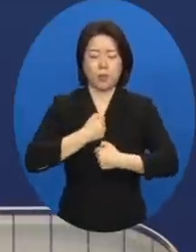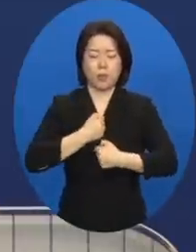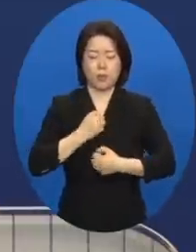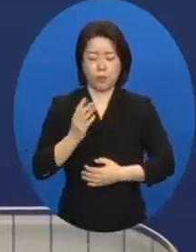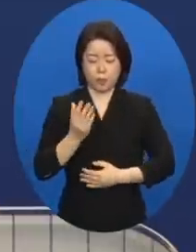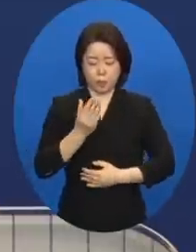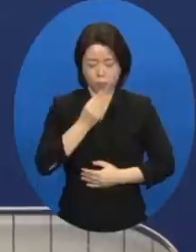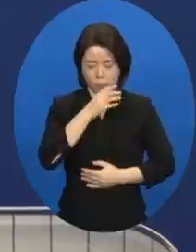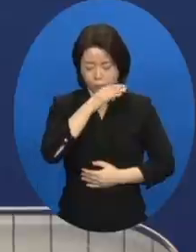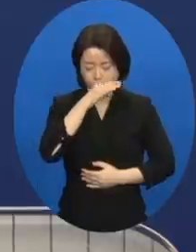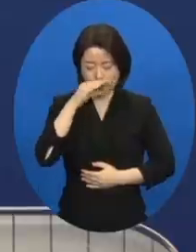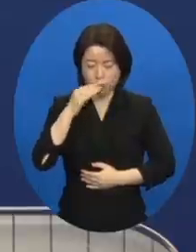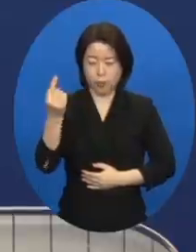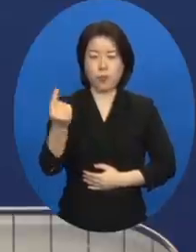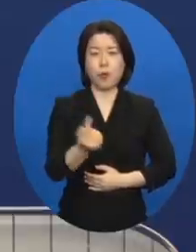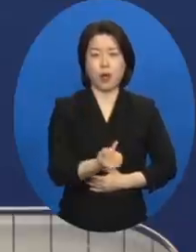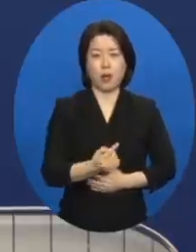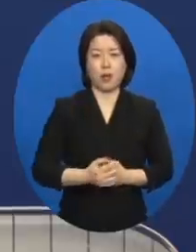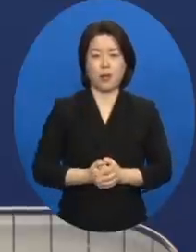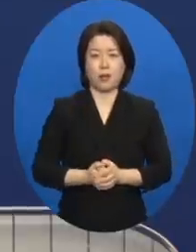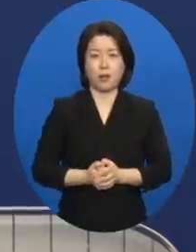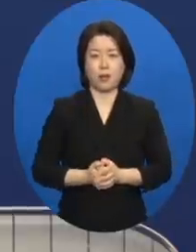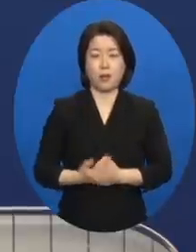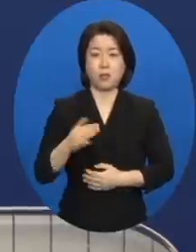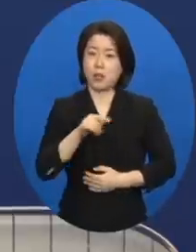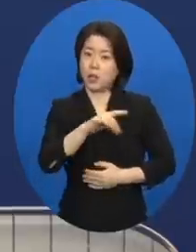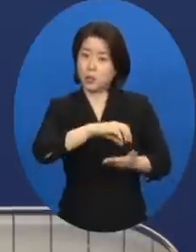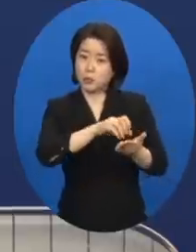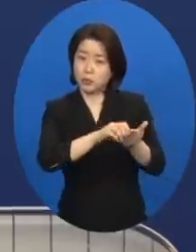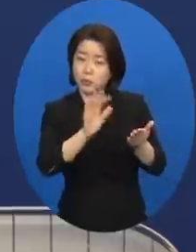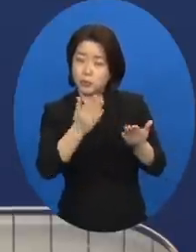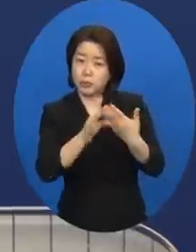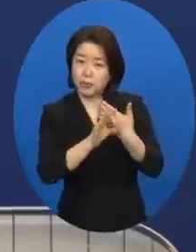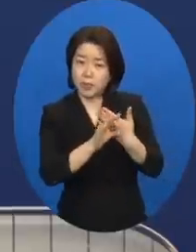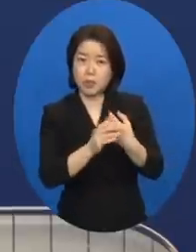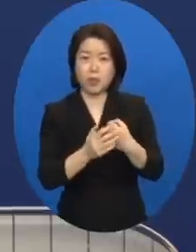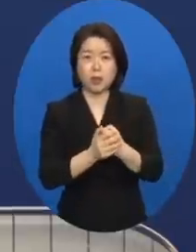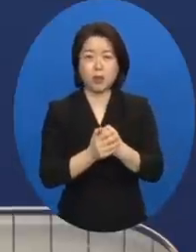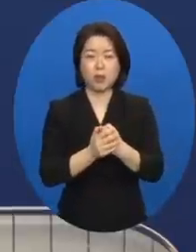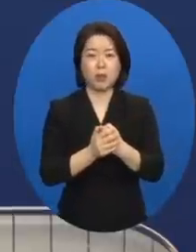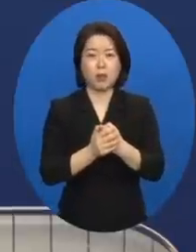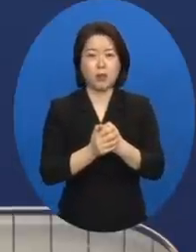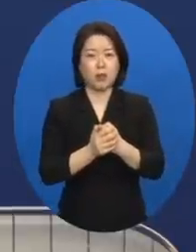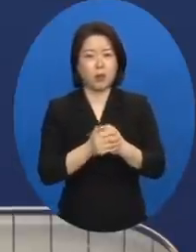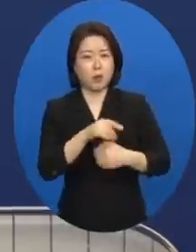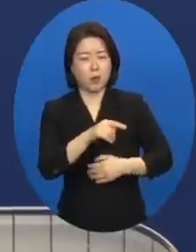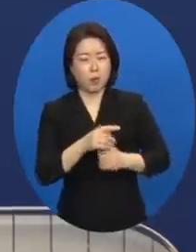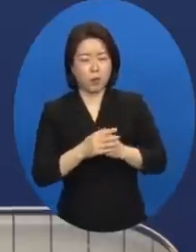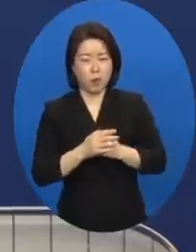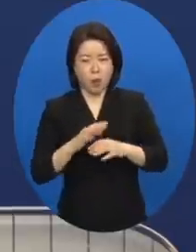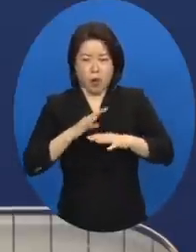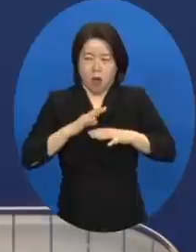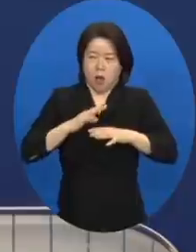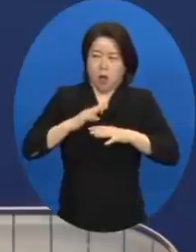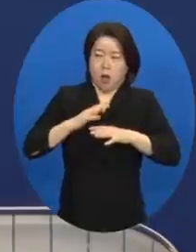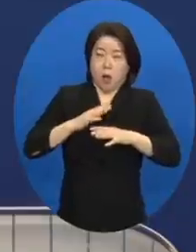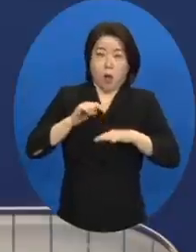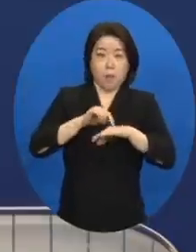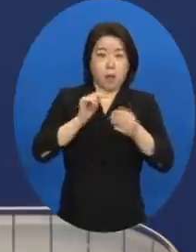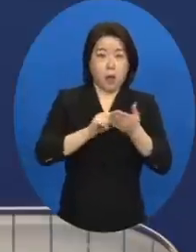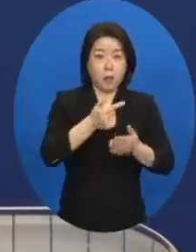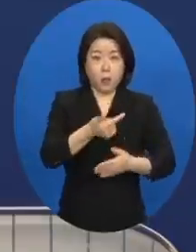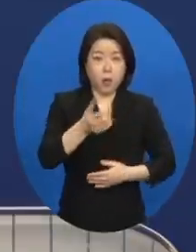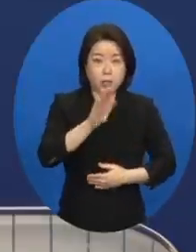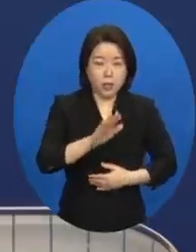근데 이상하죠? 그 정도 되면 불행하고 무서워야 되는데